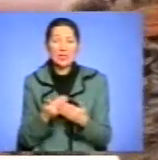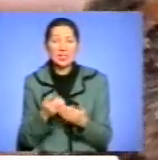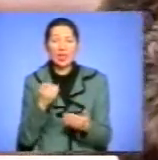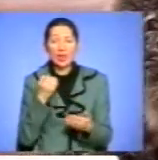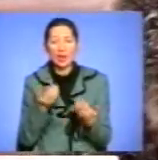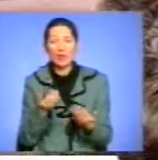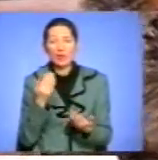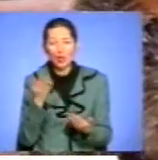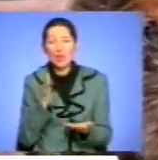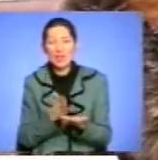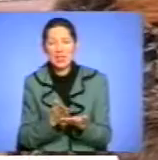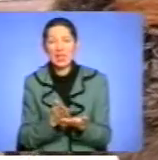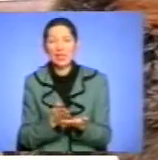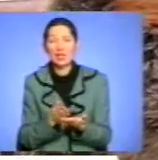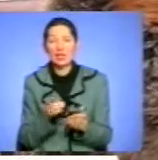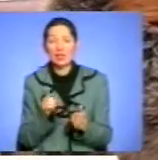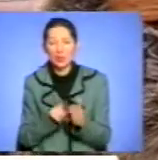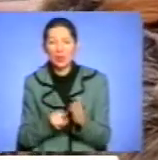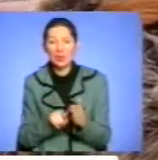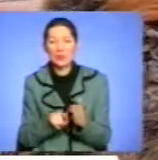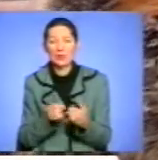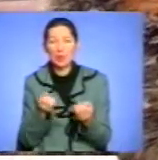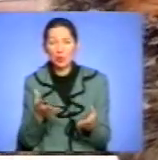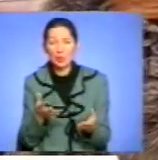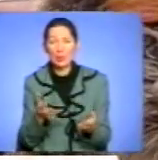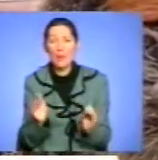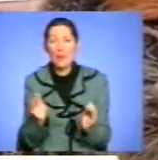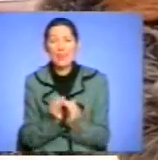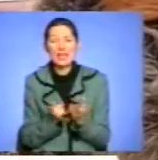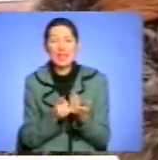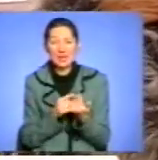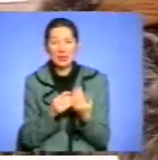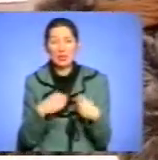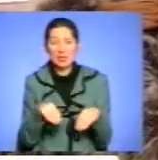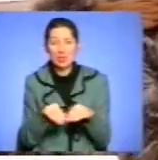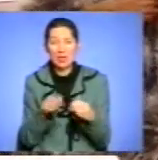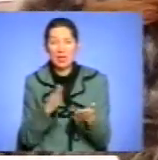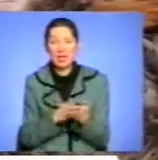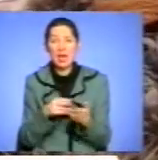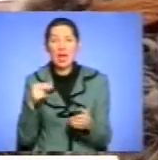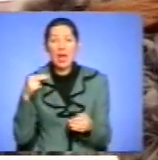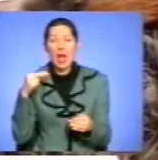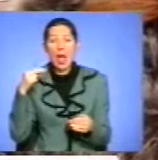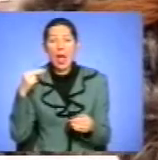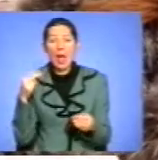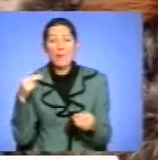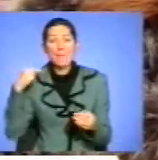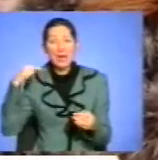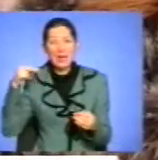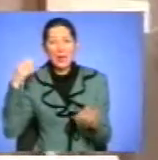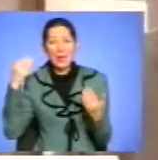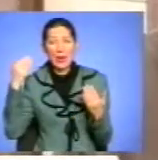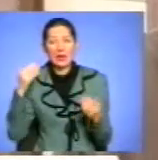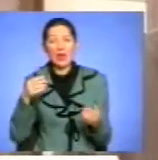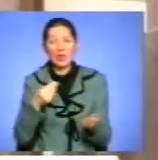і є доступним, то дуже невеличкі кількості, а по-друге, є значні перерви фінансування цієї програми.